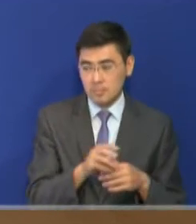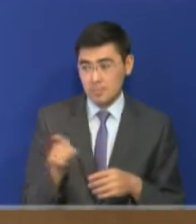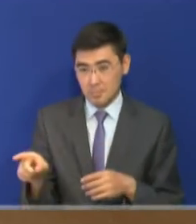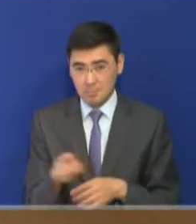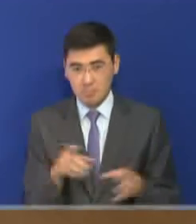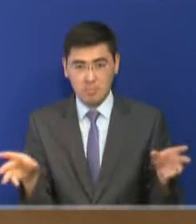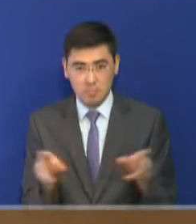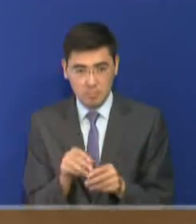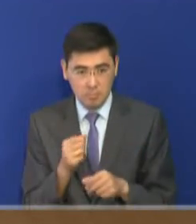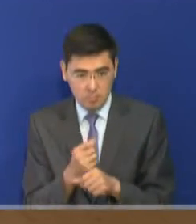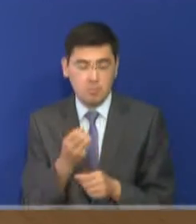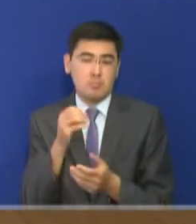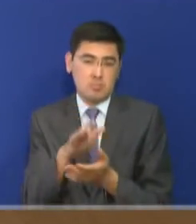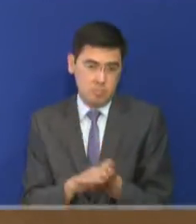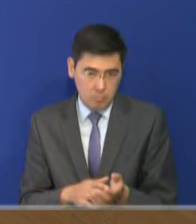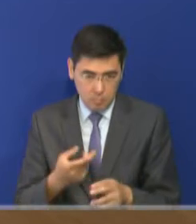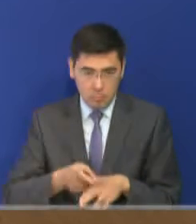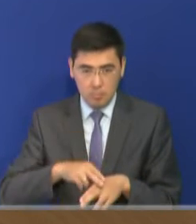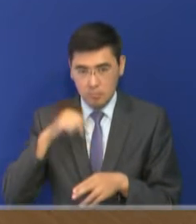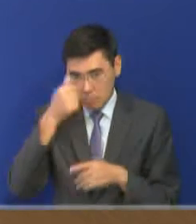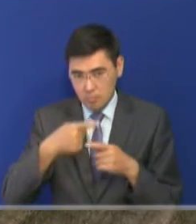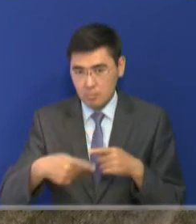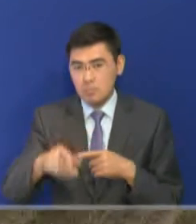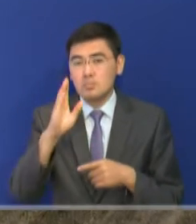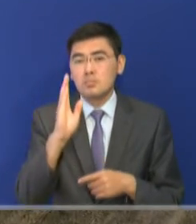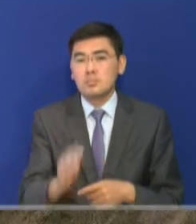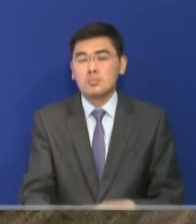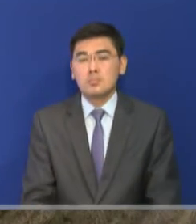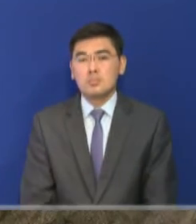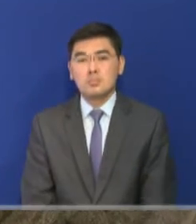Бахытгуль Казес, Рыскуль Мадвасова, Сайран Усупаева, Айдос Айткалиев, телеканал «Семей».